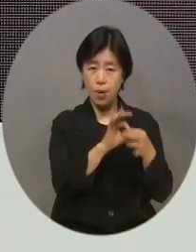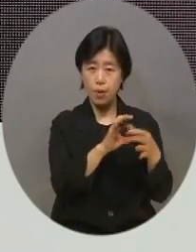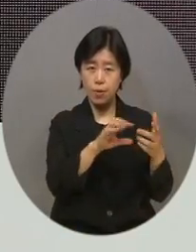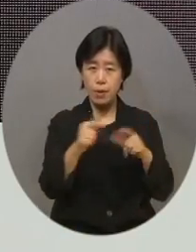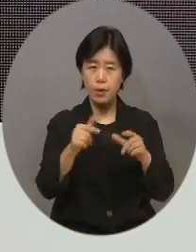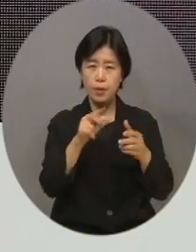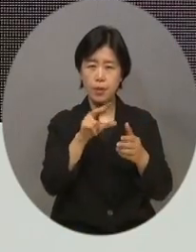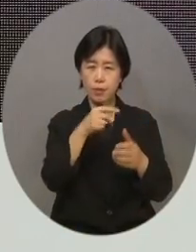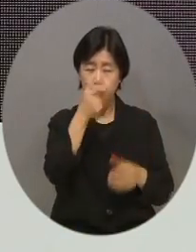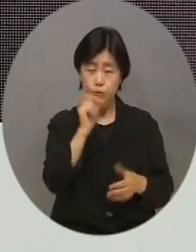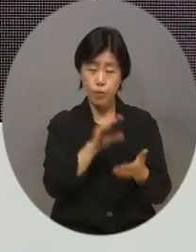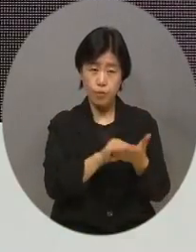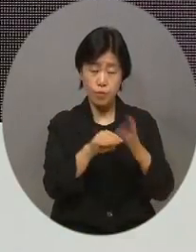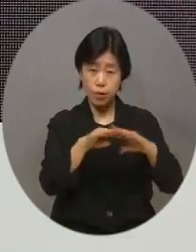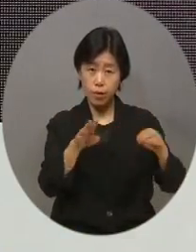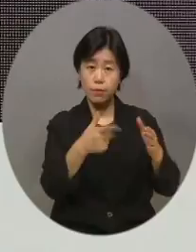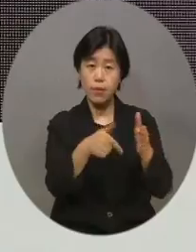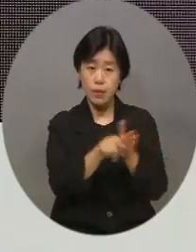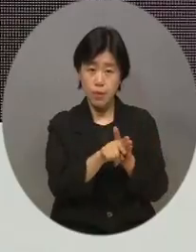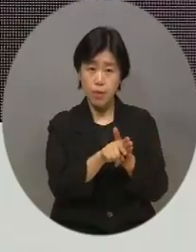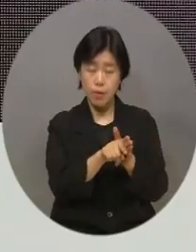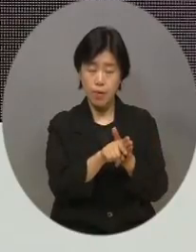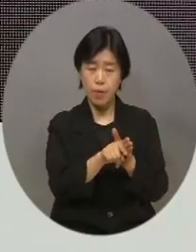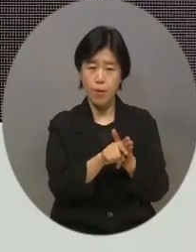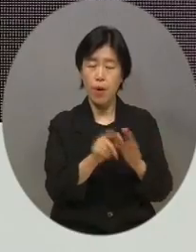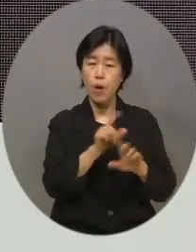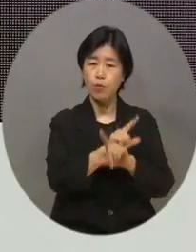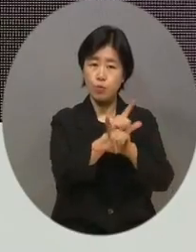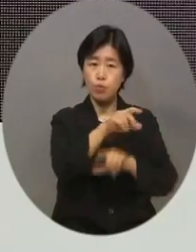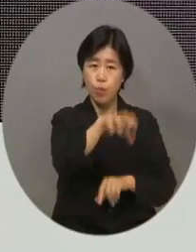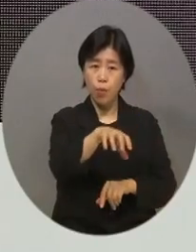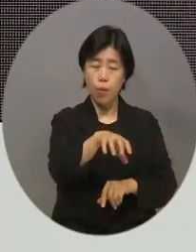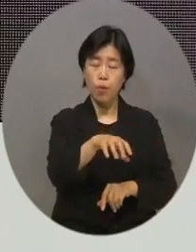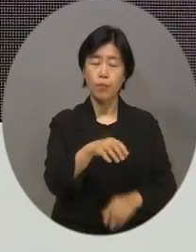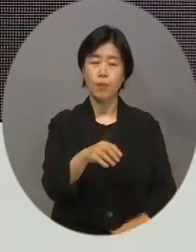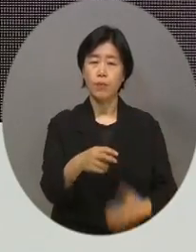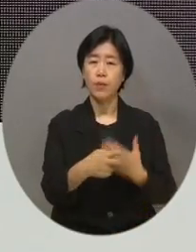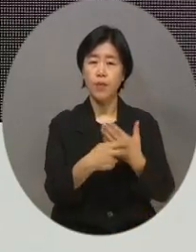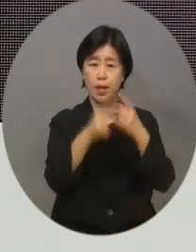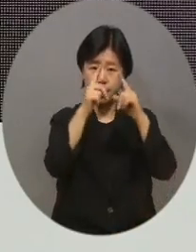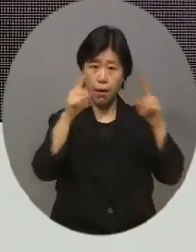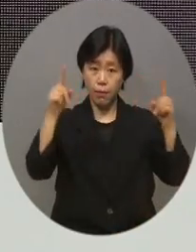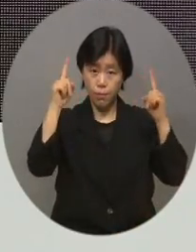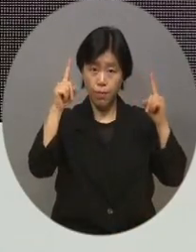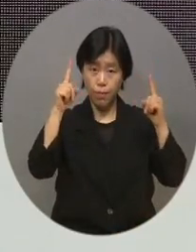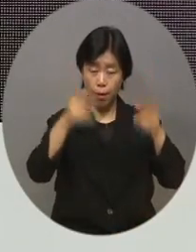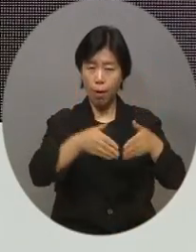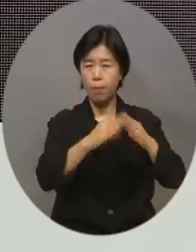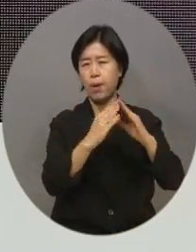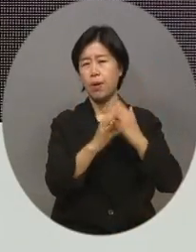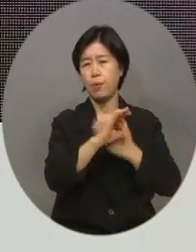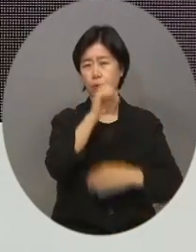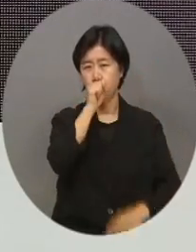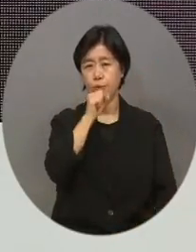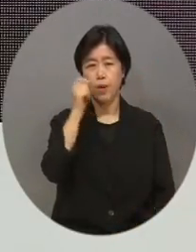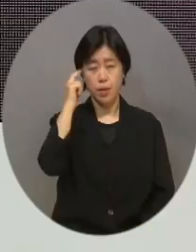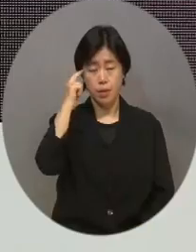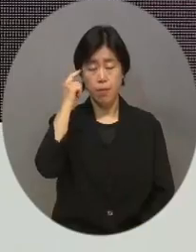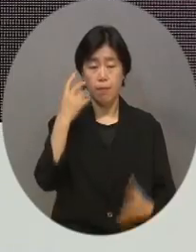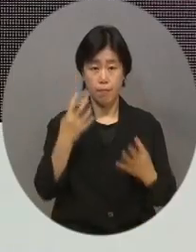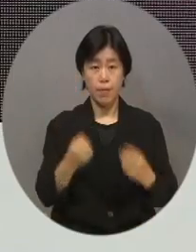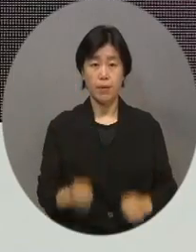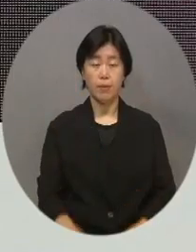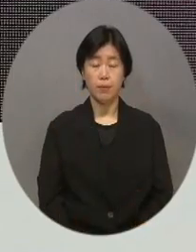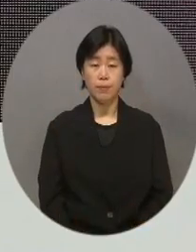위해서는 이 지역의 의대 설립을 추진하는 목소리가 나오고 있습니다. 경기 북부 지역의 의대를 신설하는 것이 의료